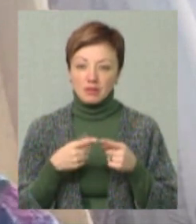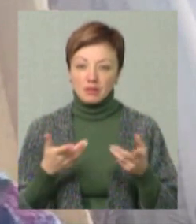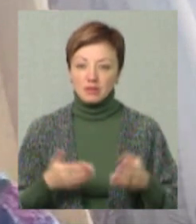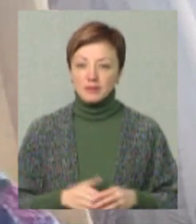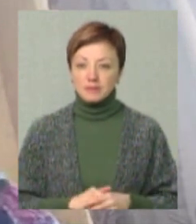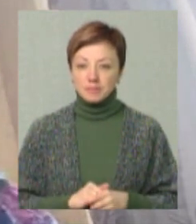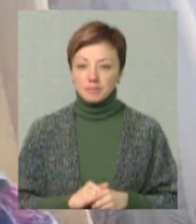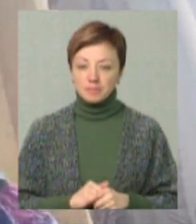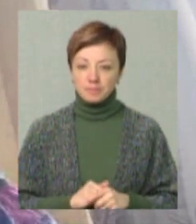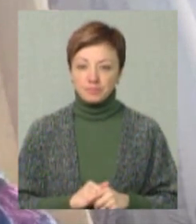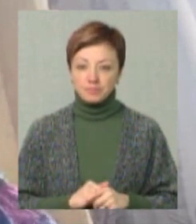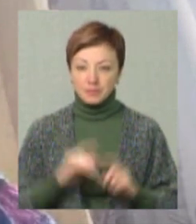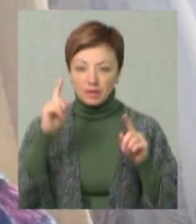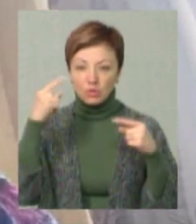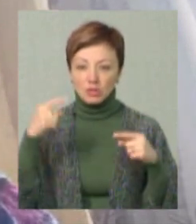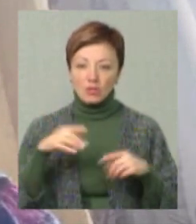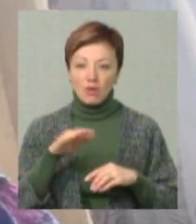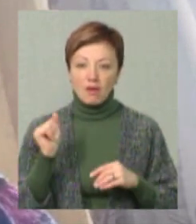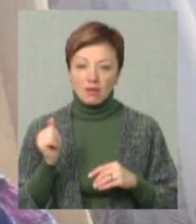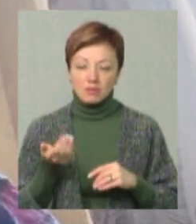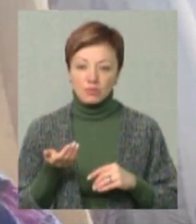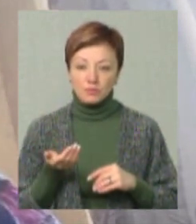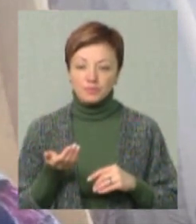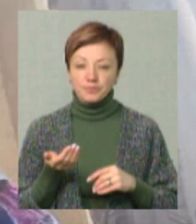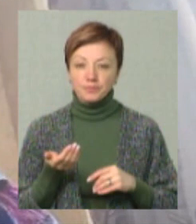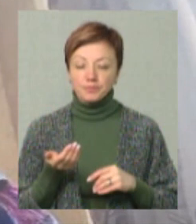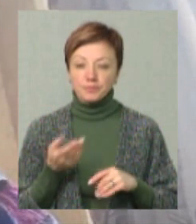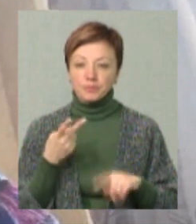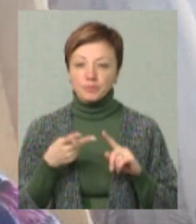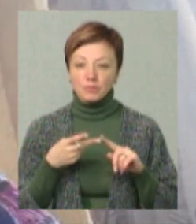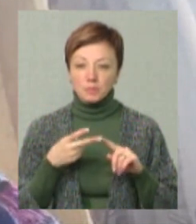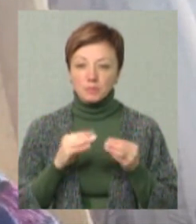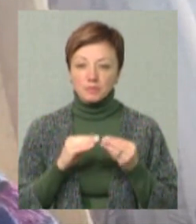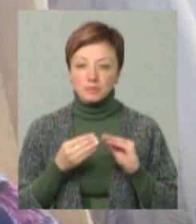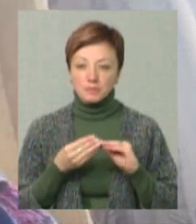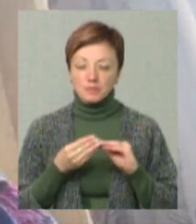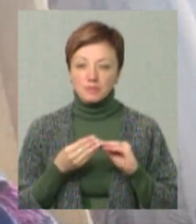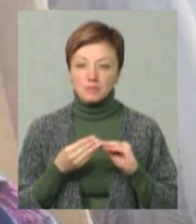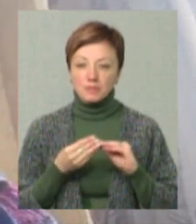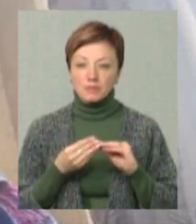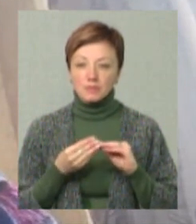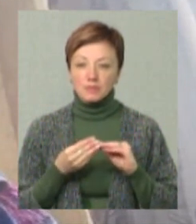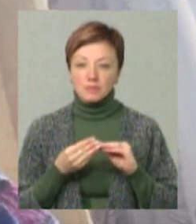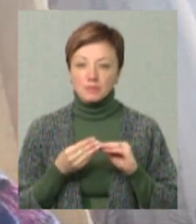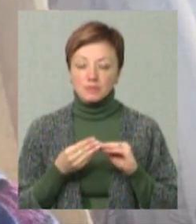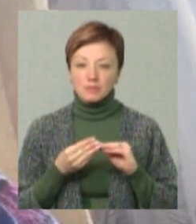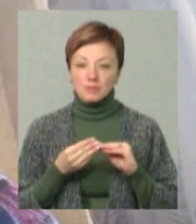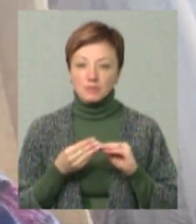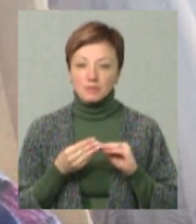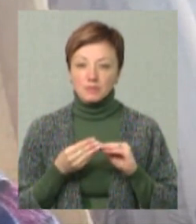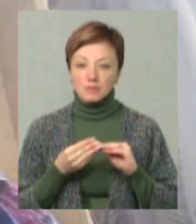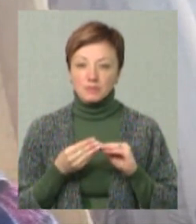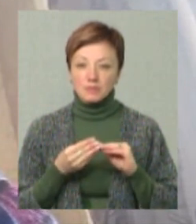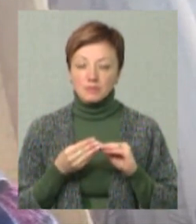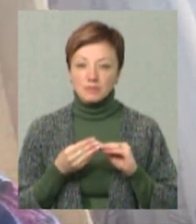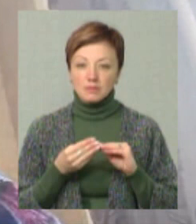там, ну, на цю скажену оренду. Крім того, друга проблема була в тому, що на відміну